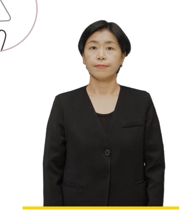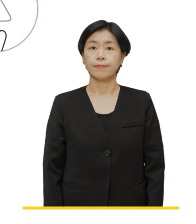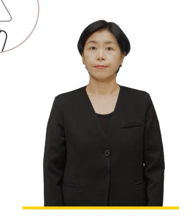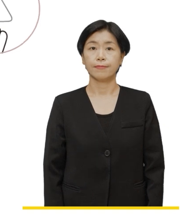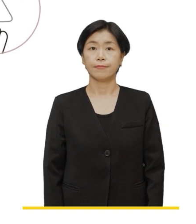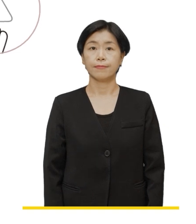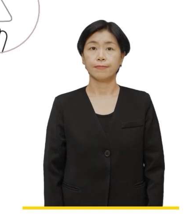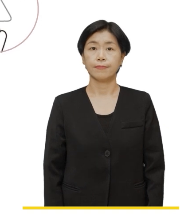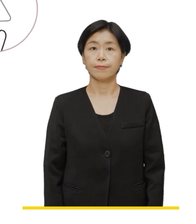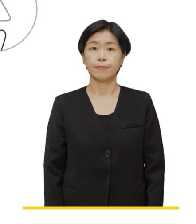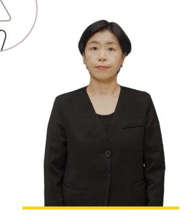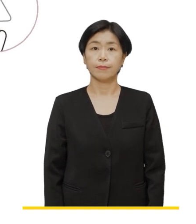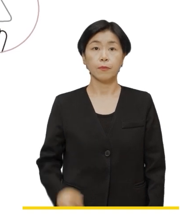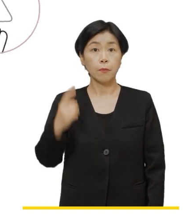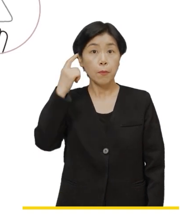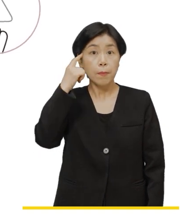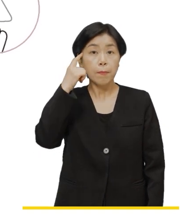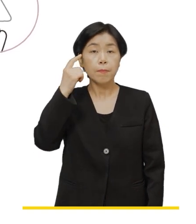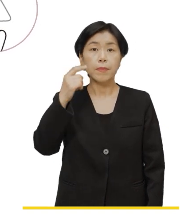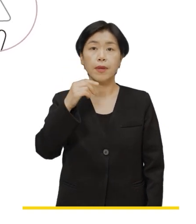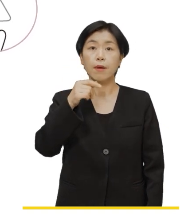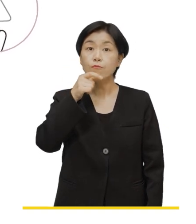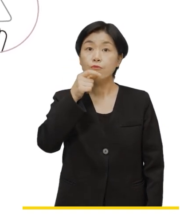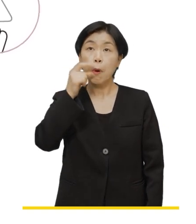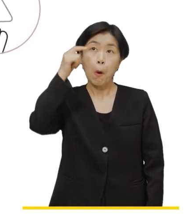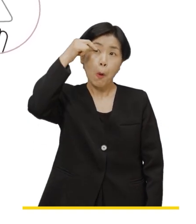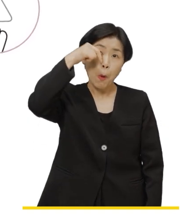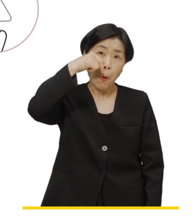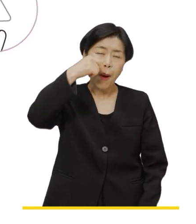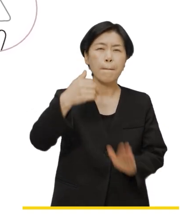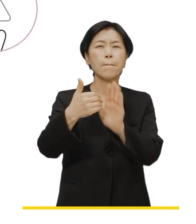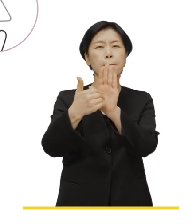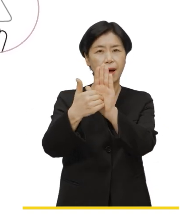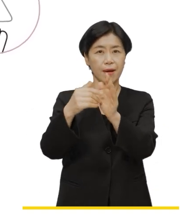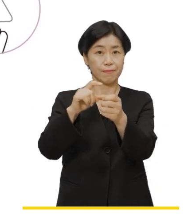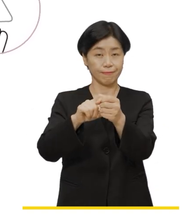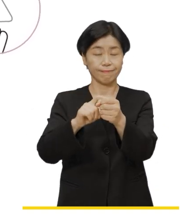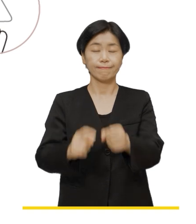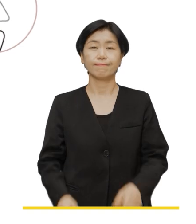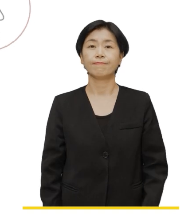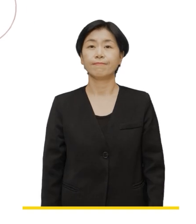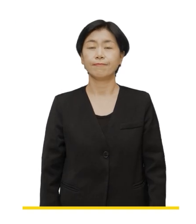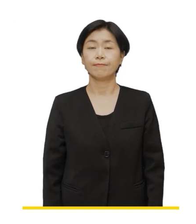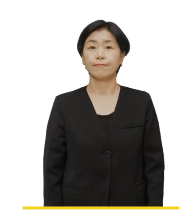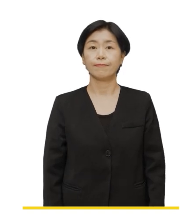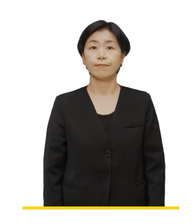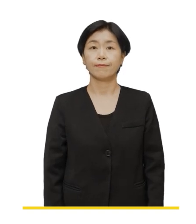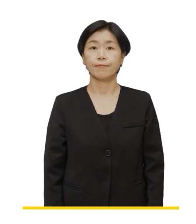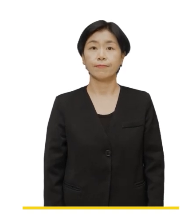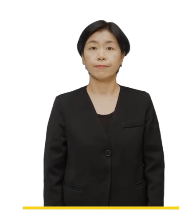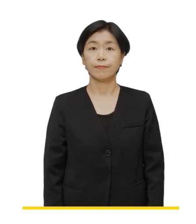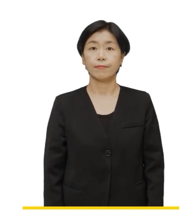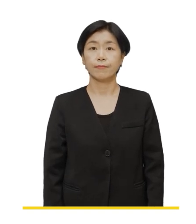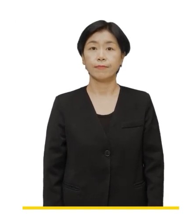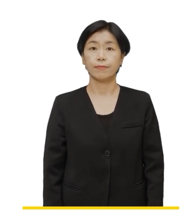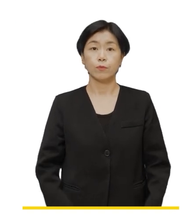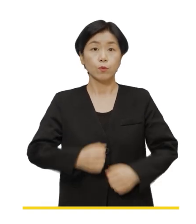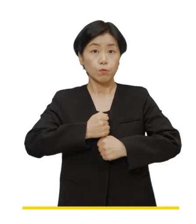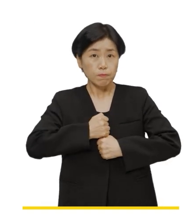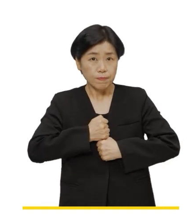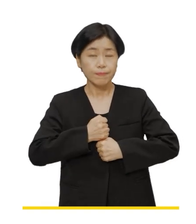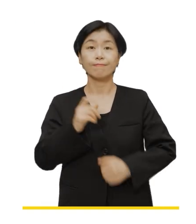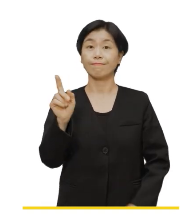눌러요. 눈물이 코로 흘러나가는 부분에 안약이 들어가지 않도록 누르는 거예요. 이런